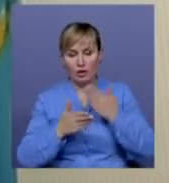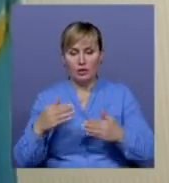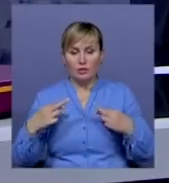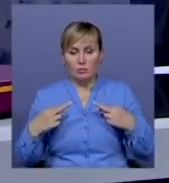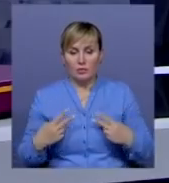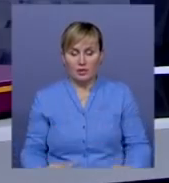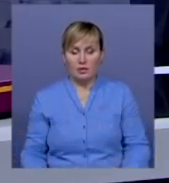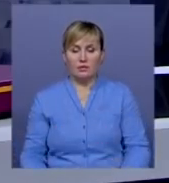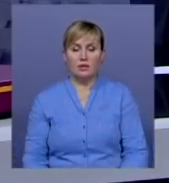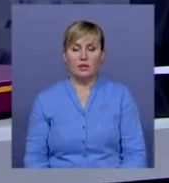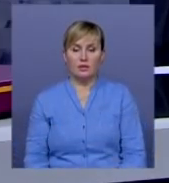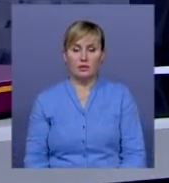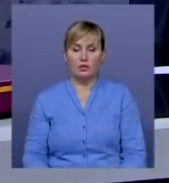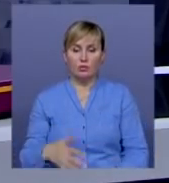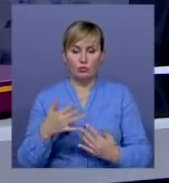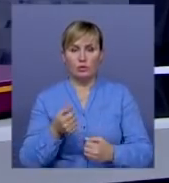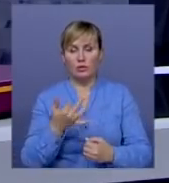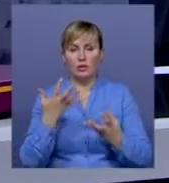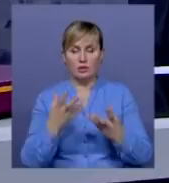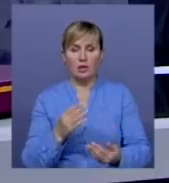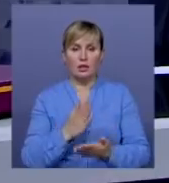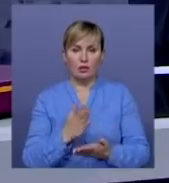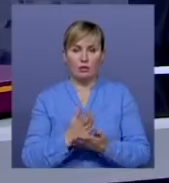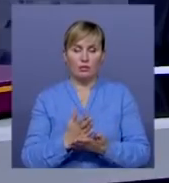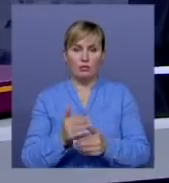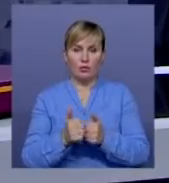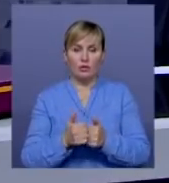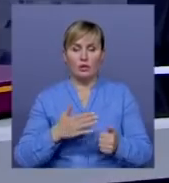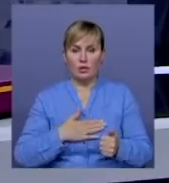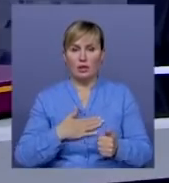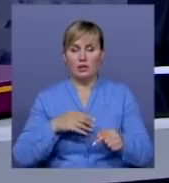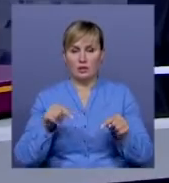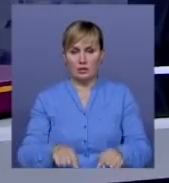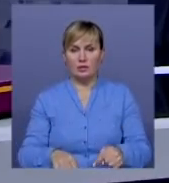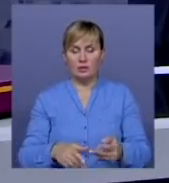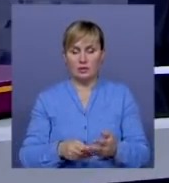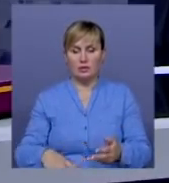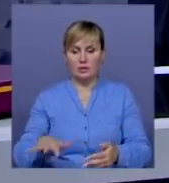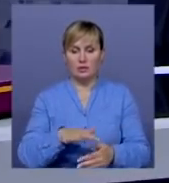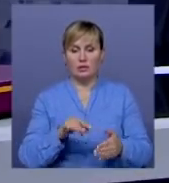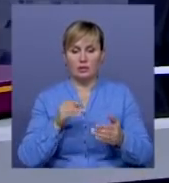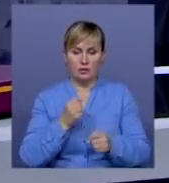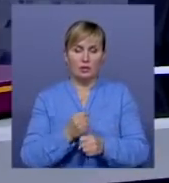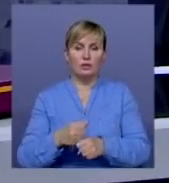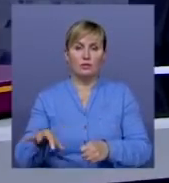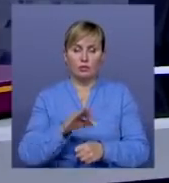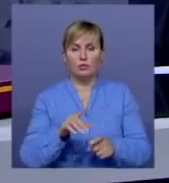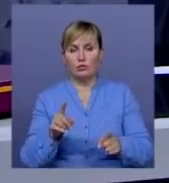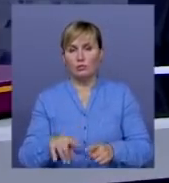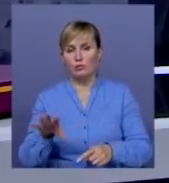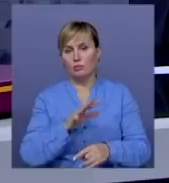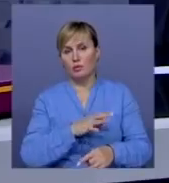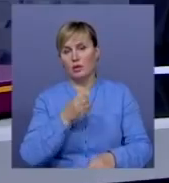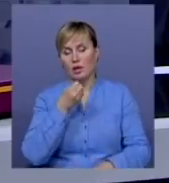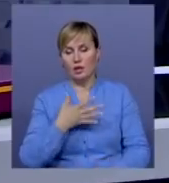переодеваться. Уже несколько дней находимся возле наших земляков и делаем все для того, чтобы все было